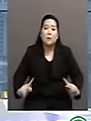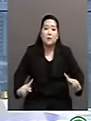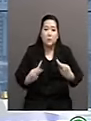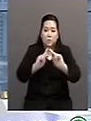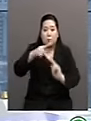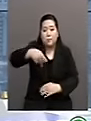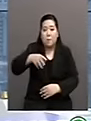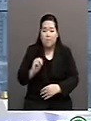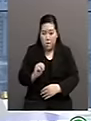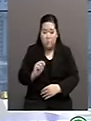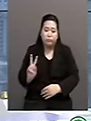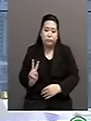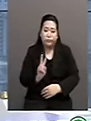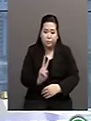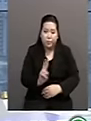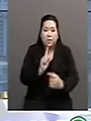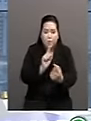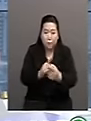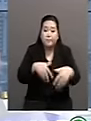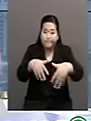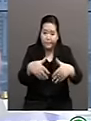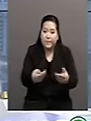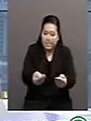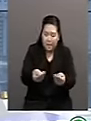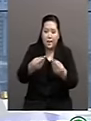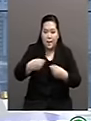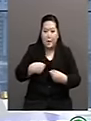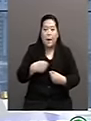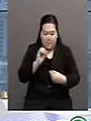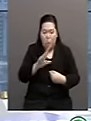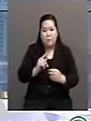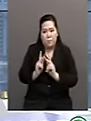ดินทางมารับหนังสือแล้วก็รับปากว่าเดี๋ยวจะเอาเข้าสู่ที่ประชุมครม.ต่อไปนะครับ